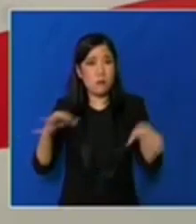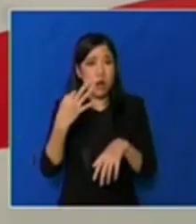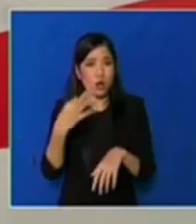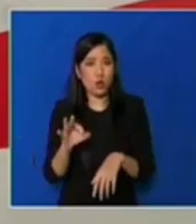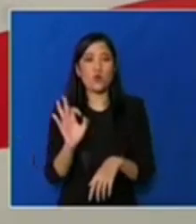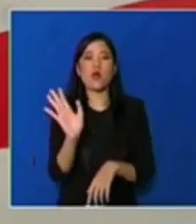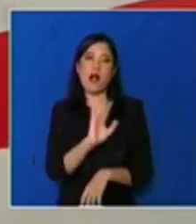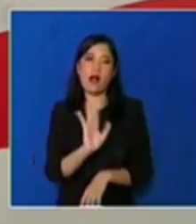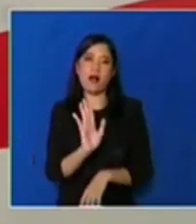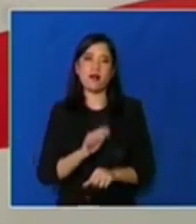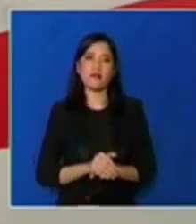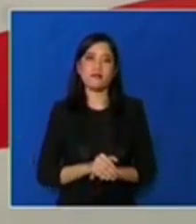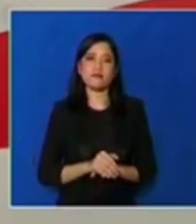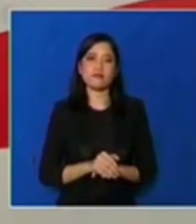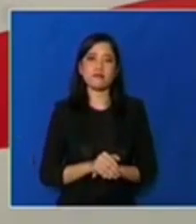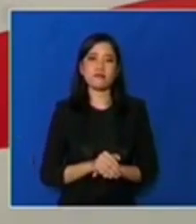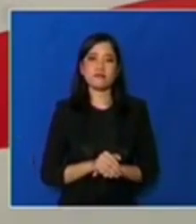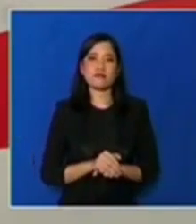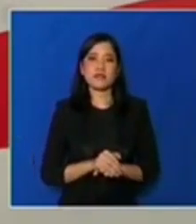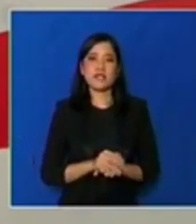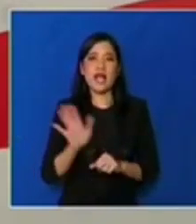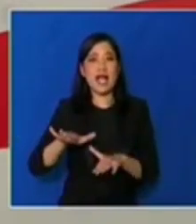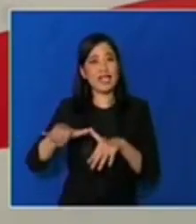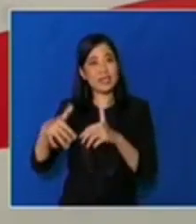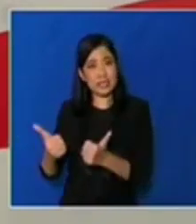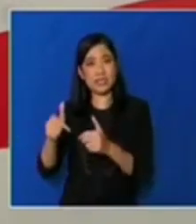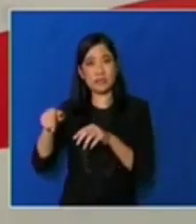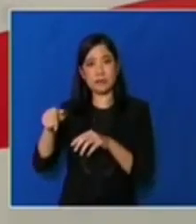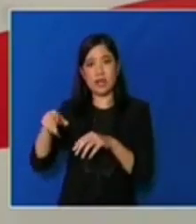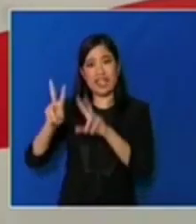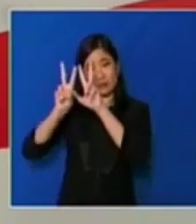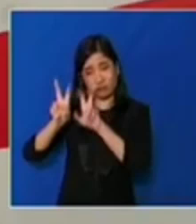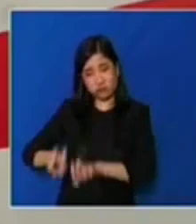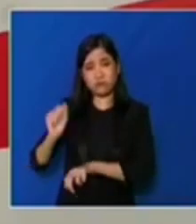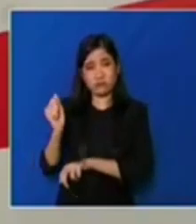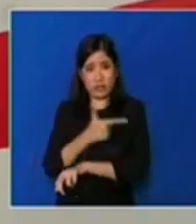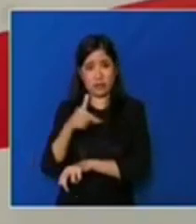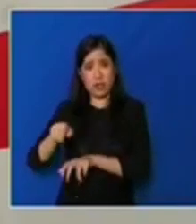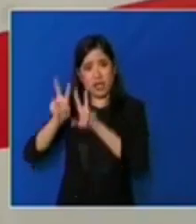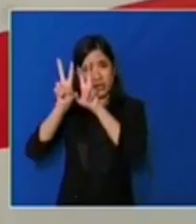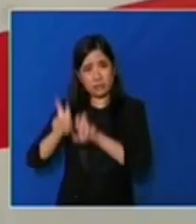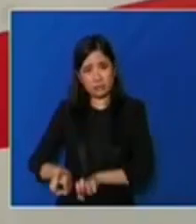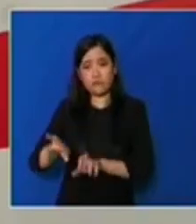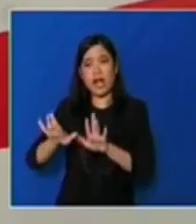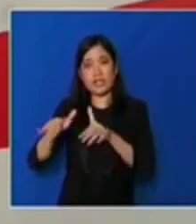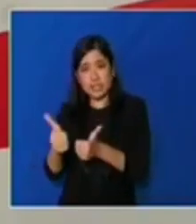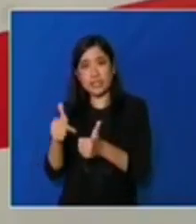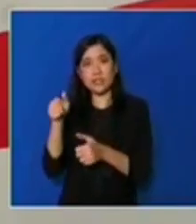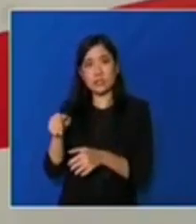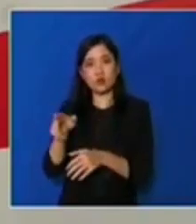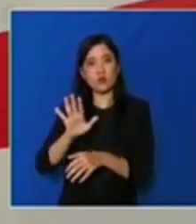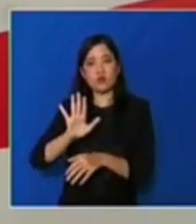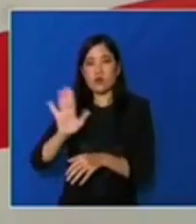suara hasil negatif dari rapid test tidak memberikan jaminan bahwa yang bersangkutan tidak